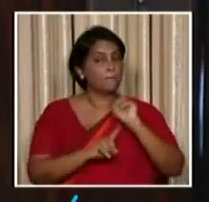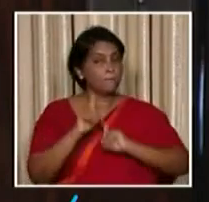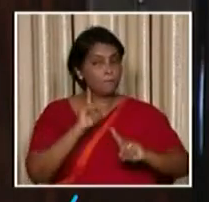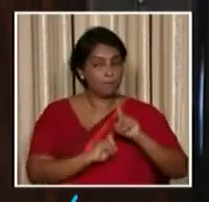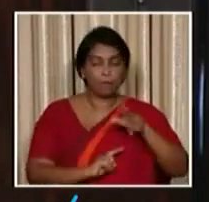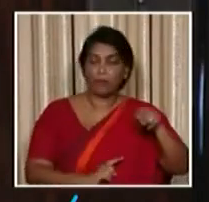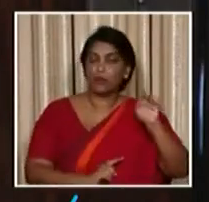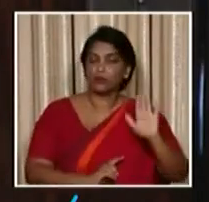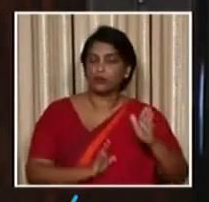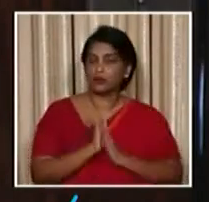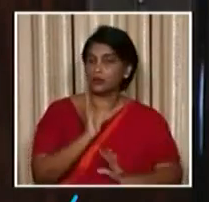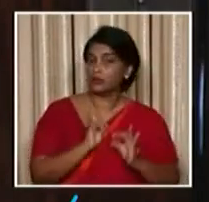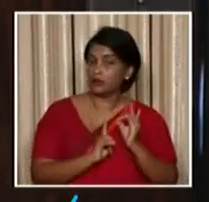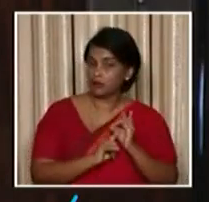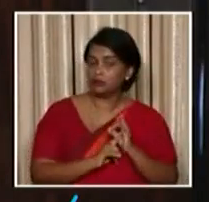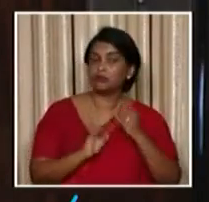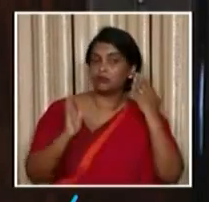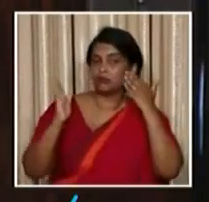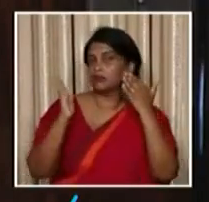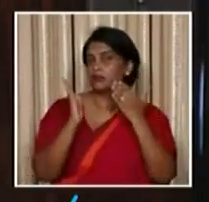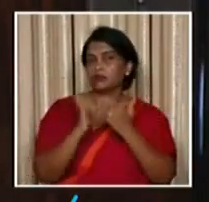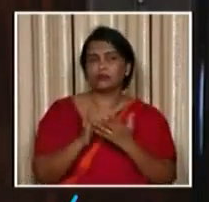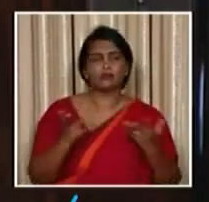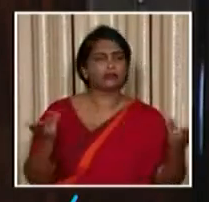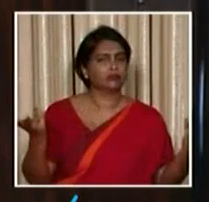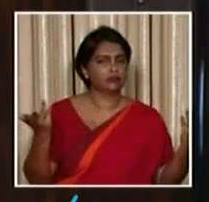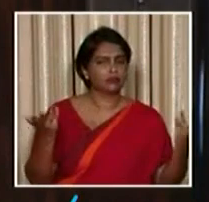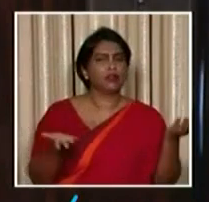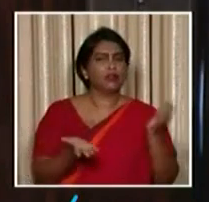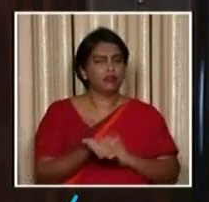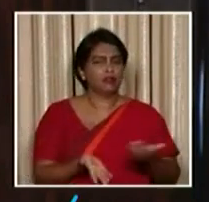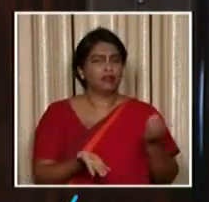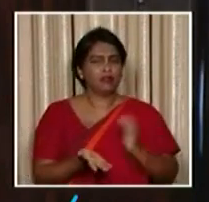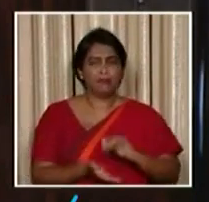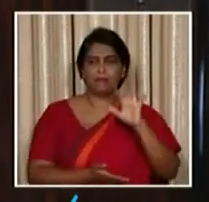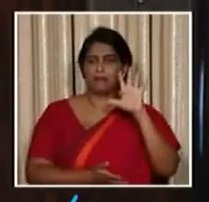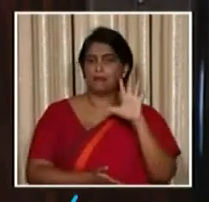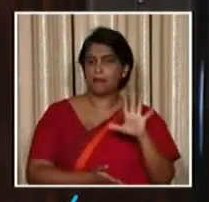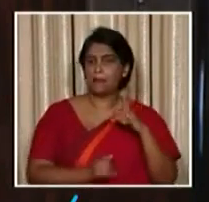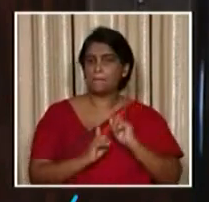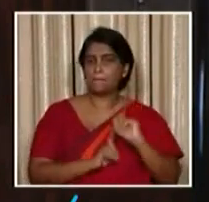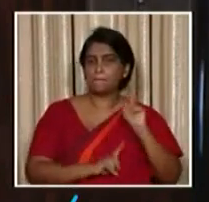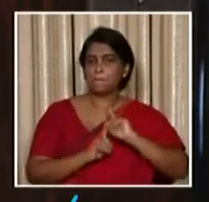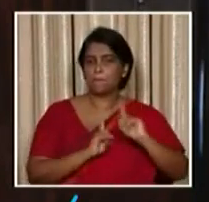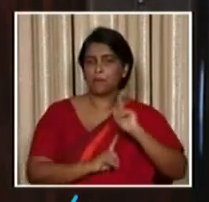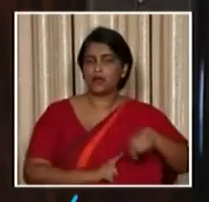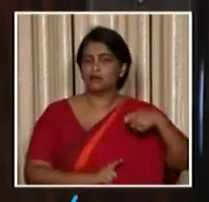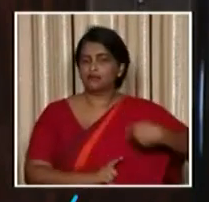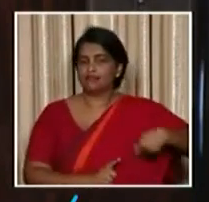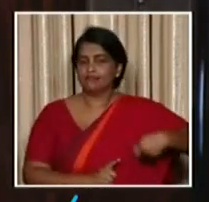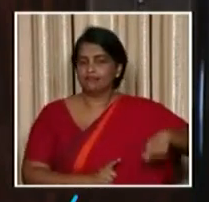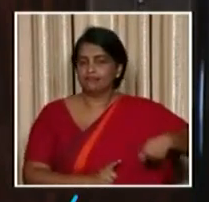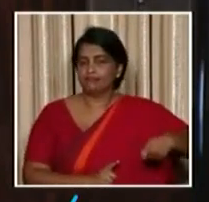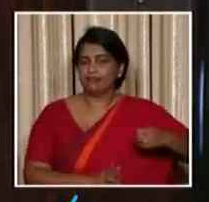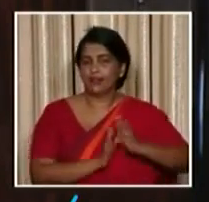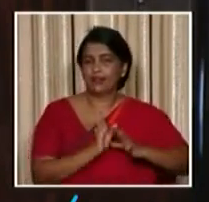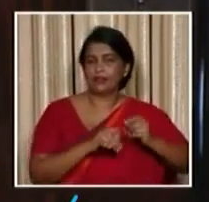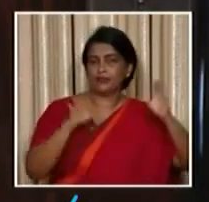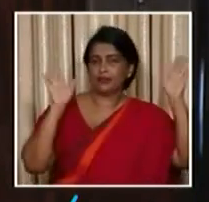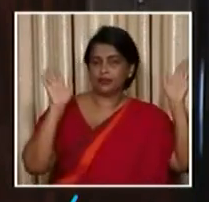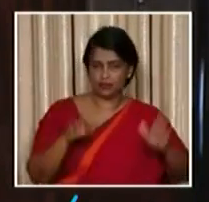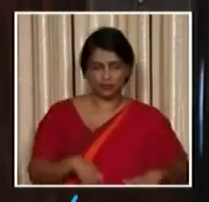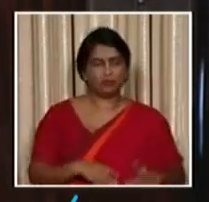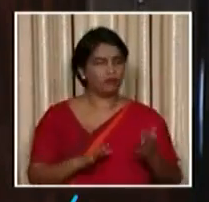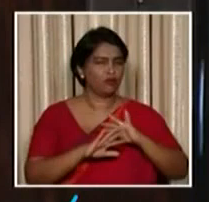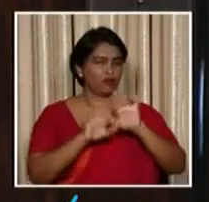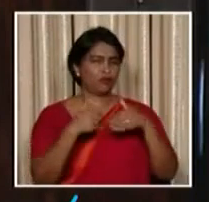නිසා මන්ත්‍රීවරුන්ගේ ඇටෙන්ෂන් එක නැති වෙලා ගිහිල්ලා පස්පාරක් විතර පාර්ලිමේන්තුවේ සීනුව නාද කරන්නත් උනා ඒක ඒ ඔක්කොම